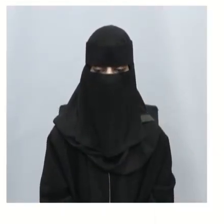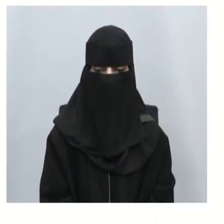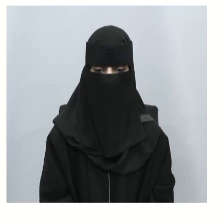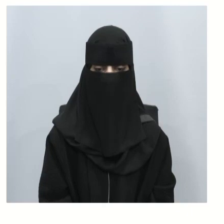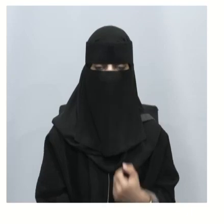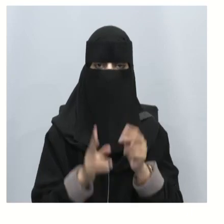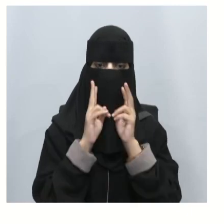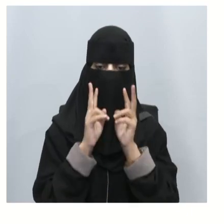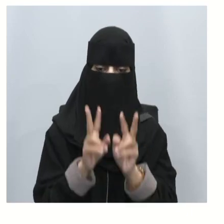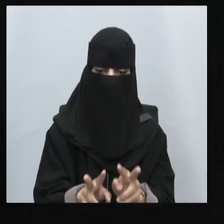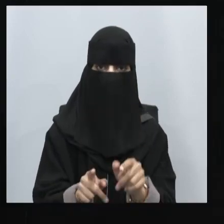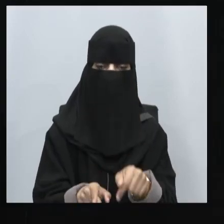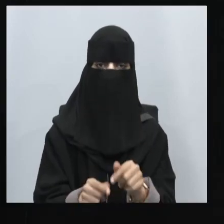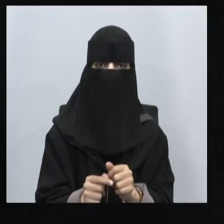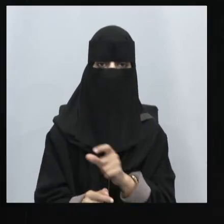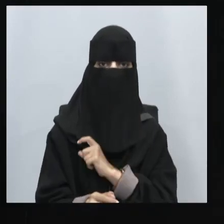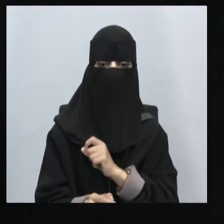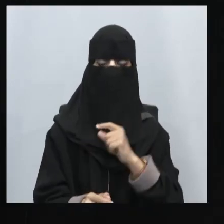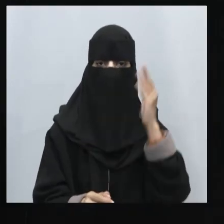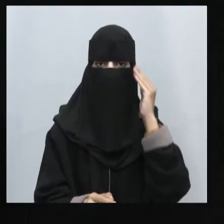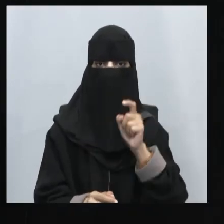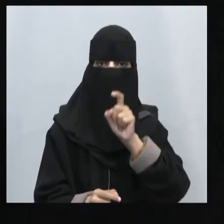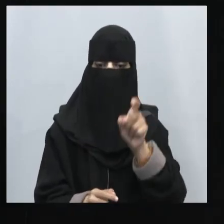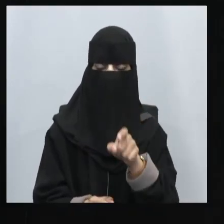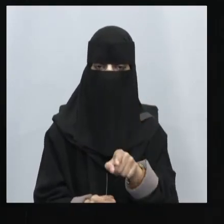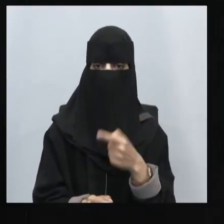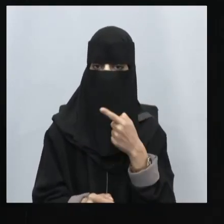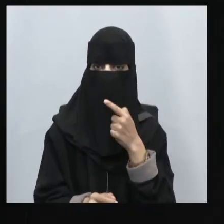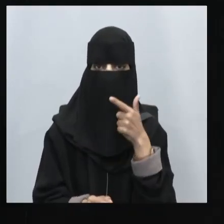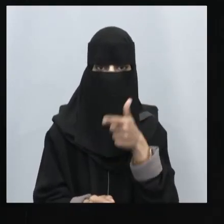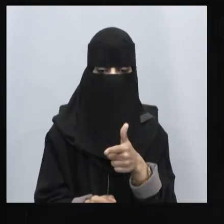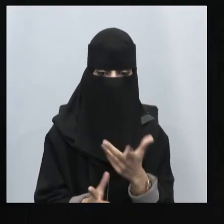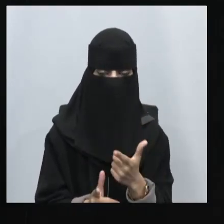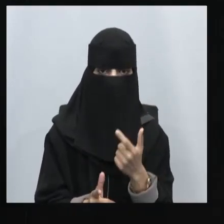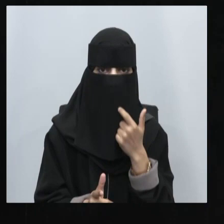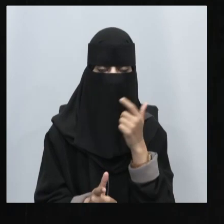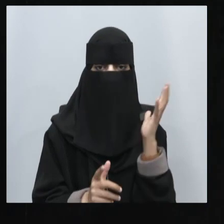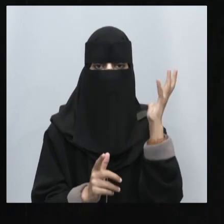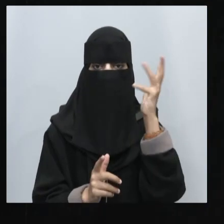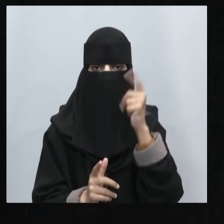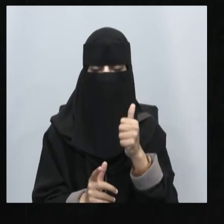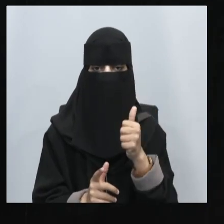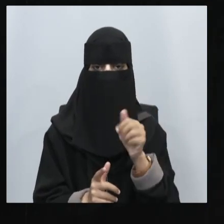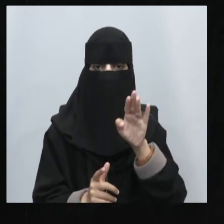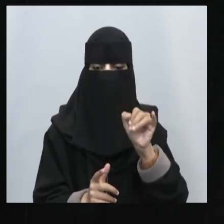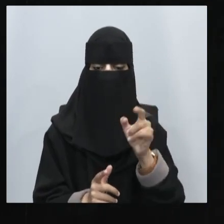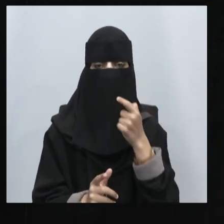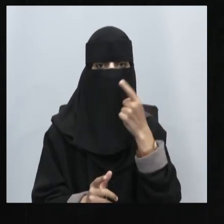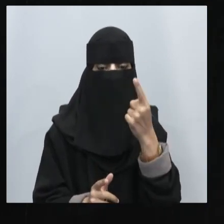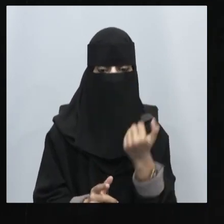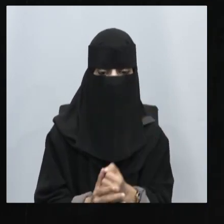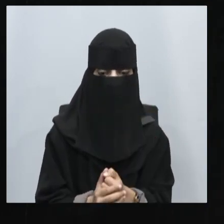لدينا هنا طلابي وطالبات هذا السؤال والذي يقول كم سنه دامت خلافه ابو العباس